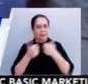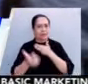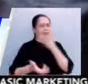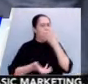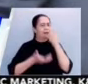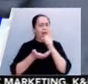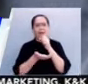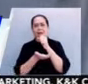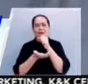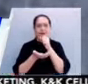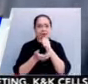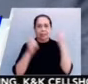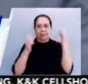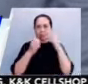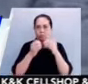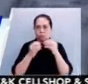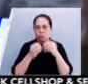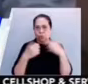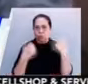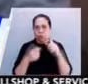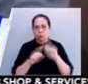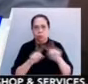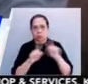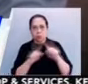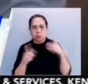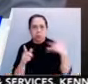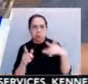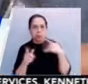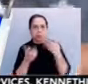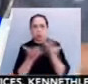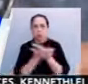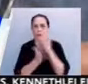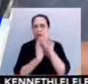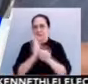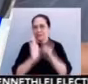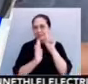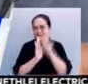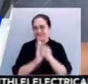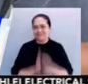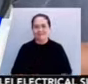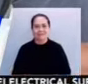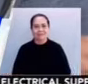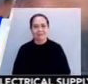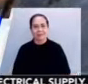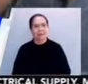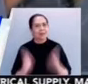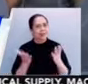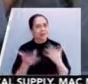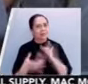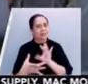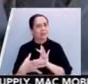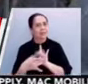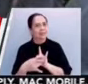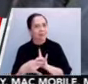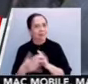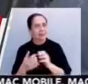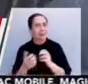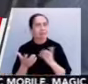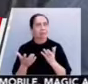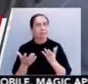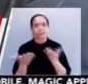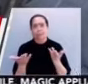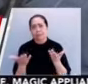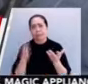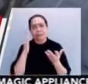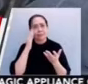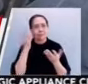ang mas matinding twists sa bagong season. Somehow na-attach kasi kami dahil nga, alam mo yun na